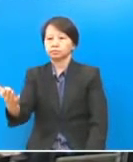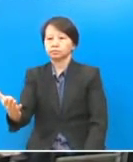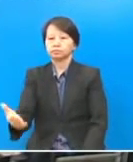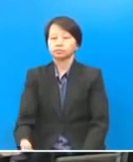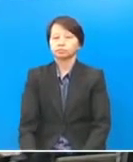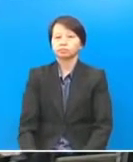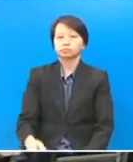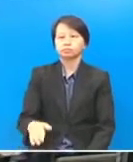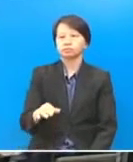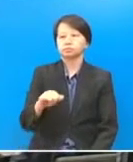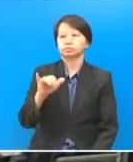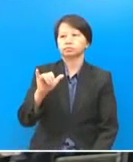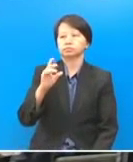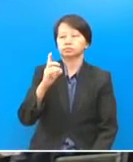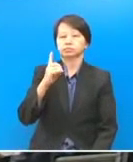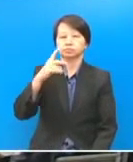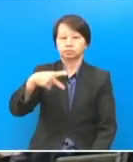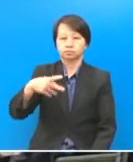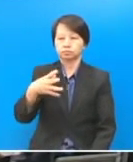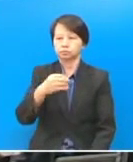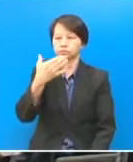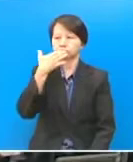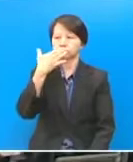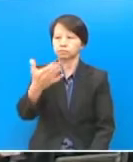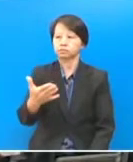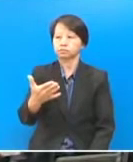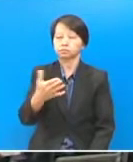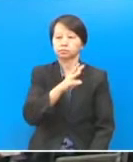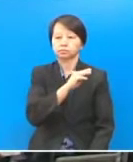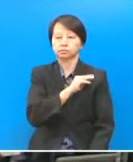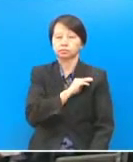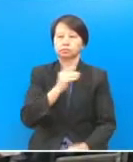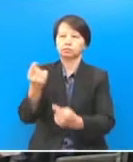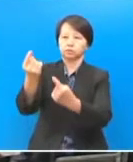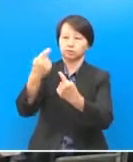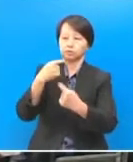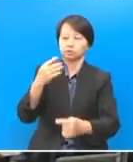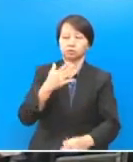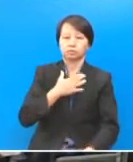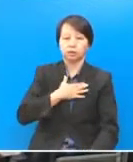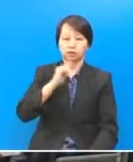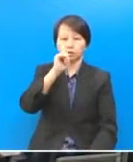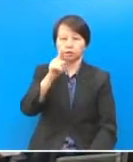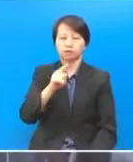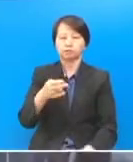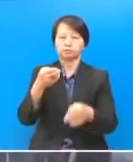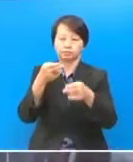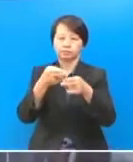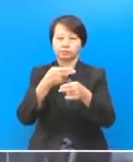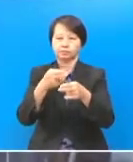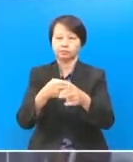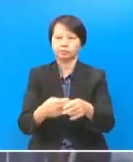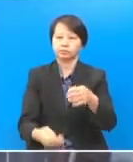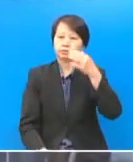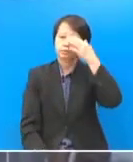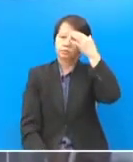ada twenty-two dan terima kasih menteri ia menjawab salah sayu agak ringkasnya